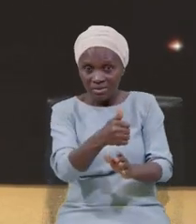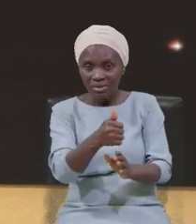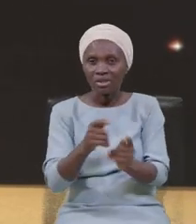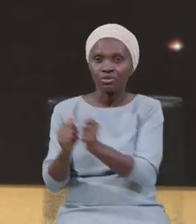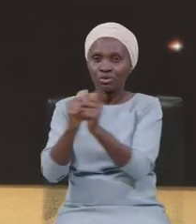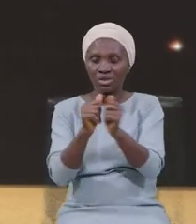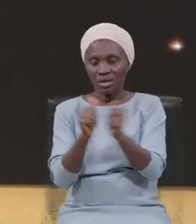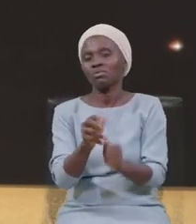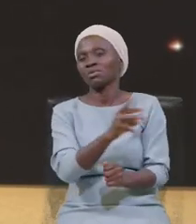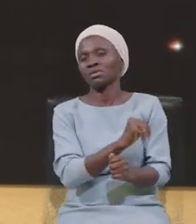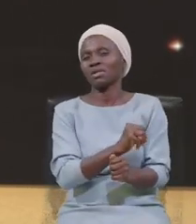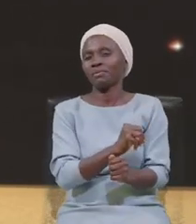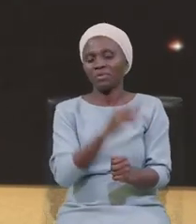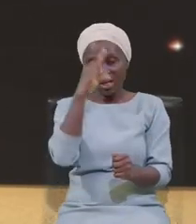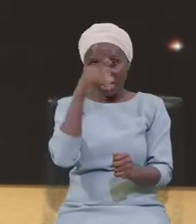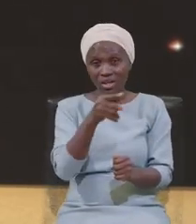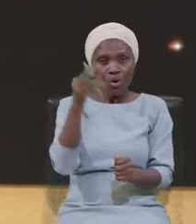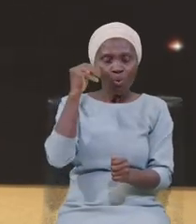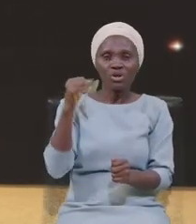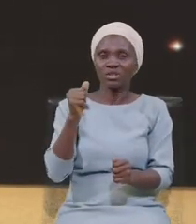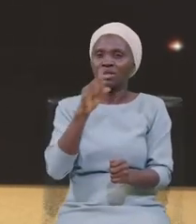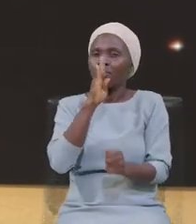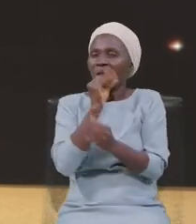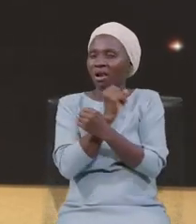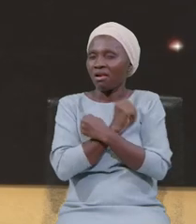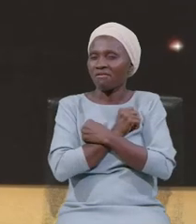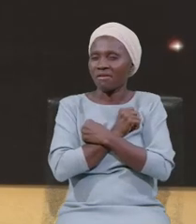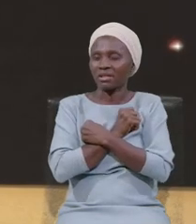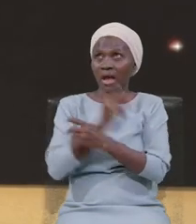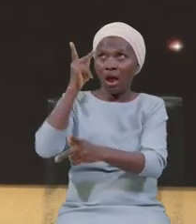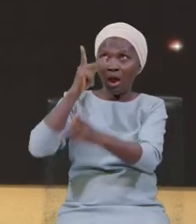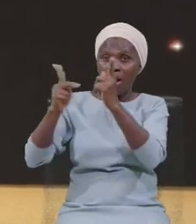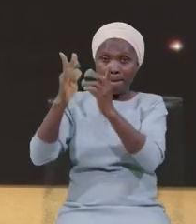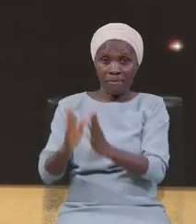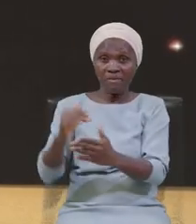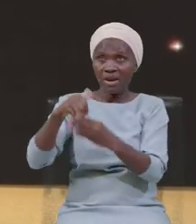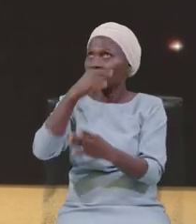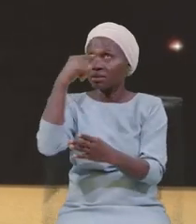partie. Alors, il était un prophète bien-aimé du Seigneur, un homme bien-aimé.